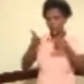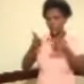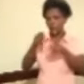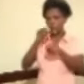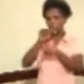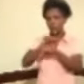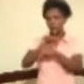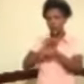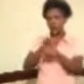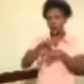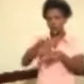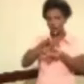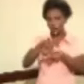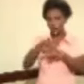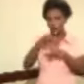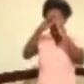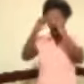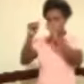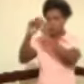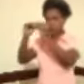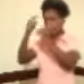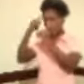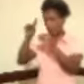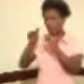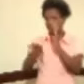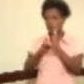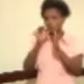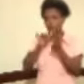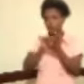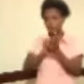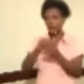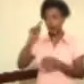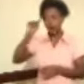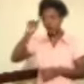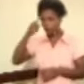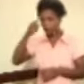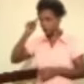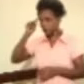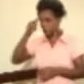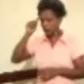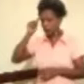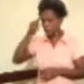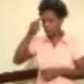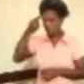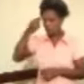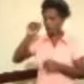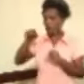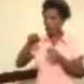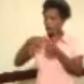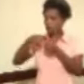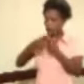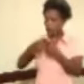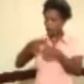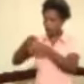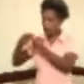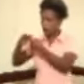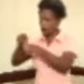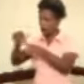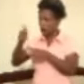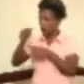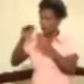Occasion de malheur, ça, qui frappe nous, occasion de repenser l'aménagement urbain, non